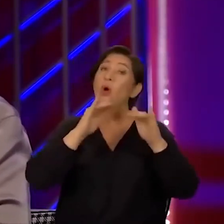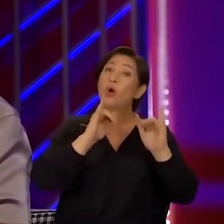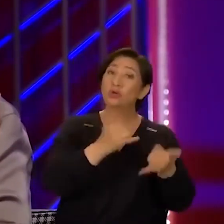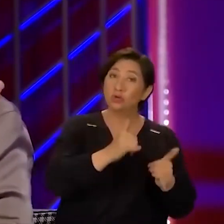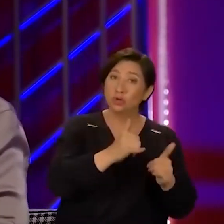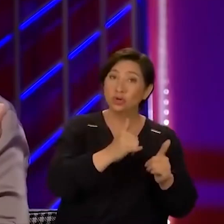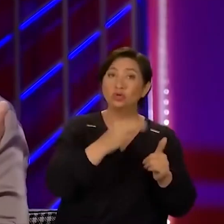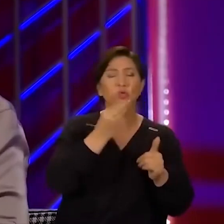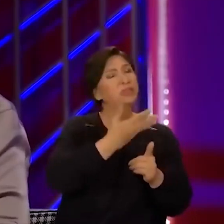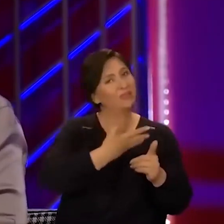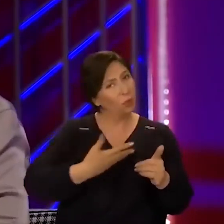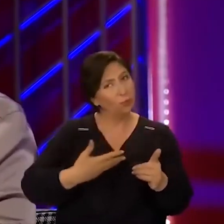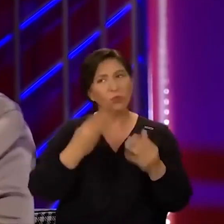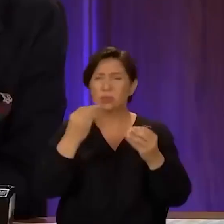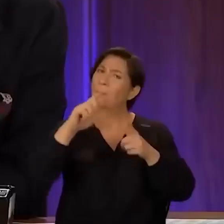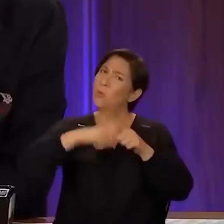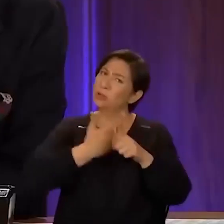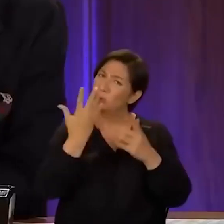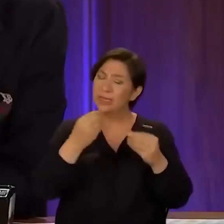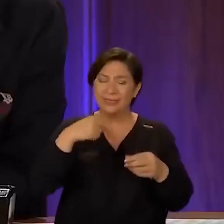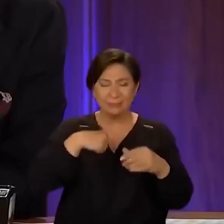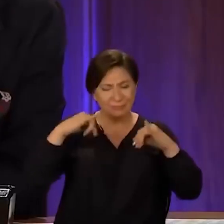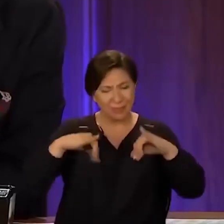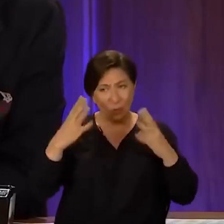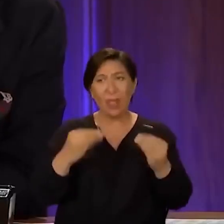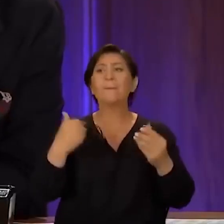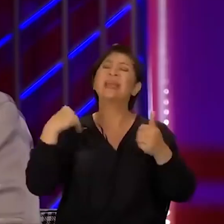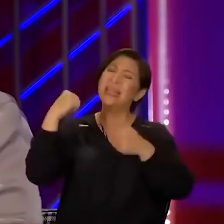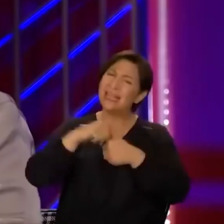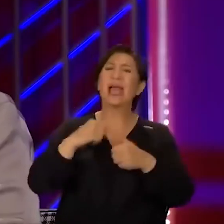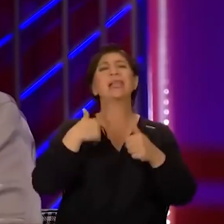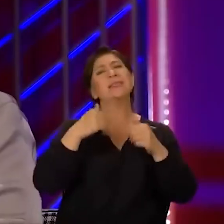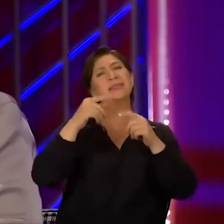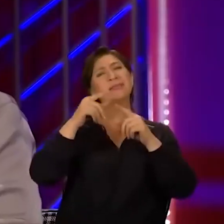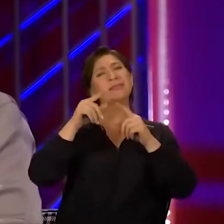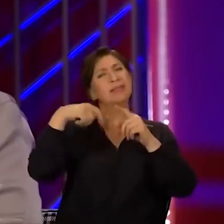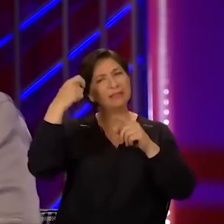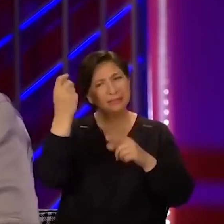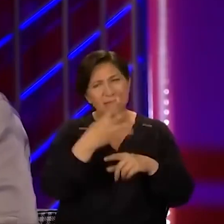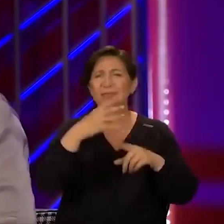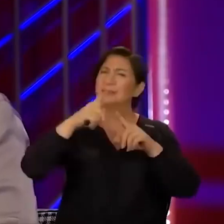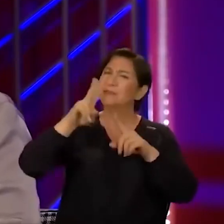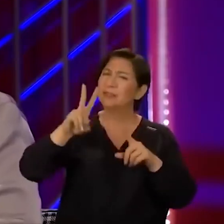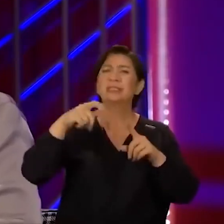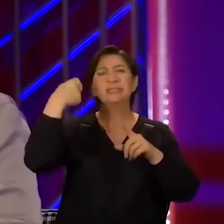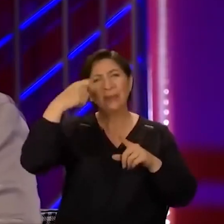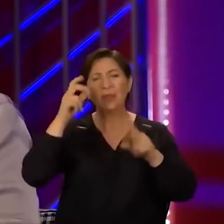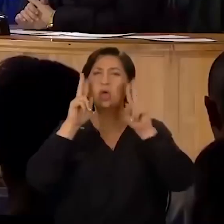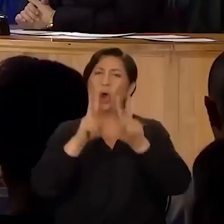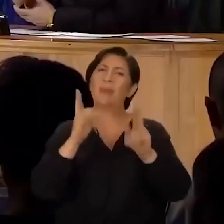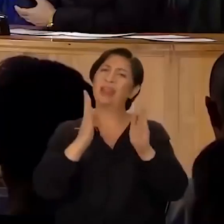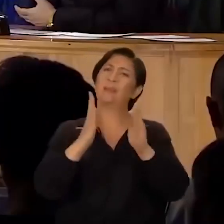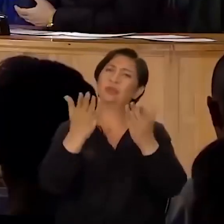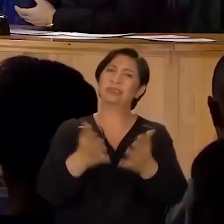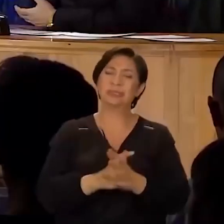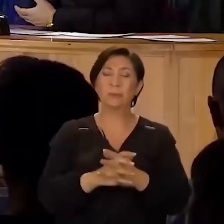oyunculuk Seni çok seviyorum güzel projeler oldukça içmesinden nedeniyle ekranlarda dizilerde İnşallah sinemada